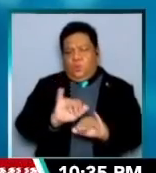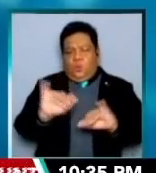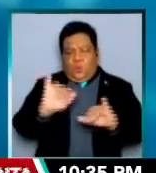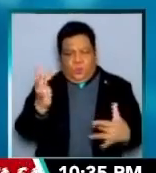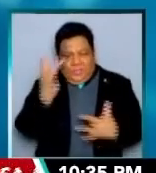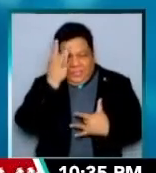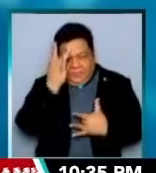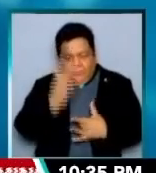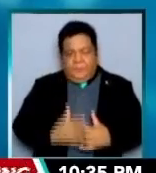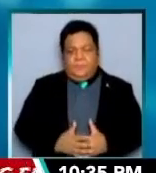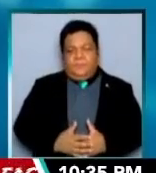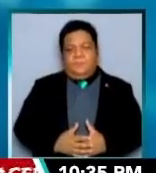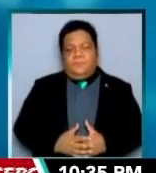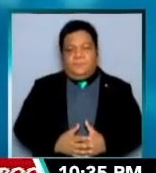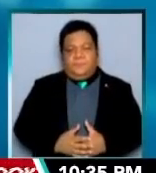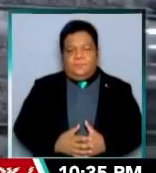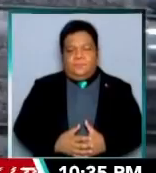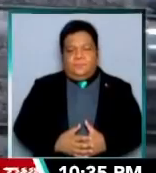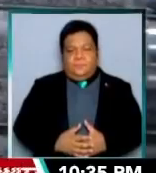Tingkongko, Salima Refran, GMA News.